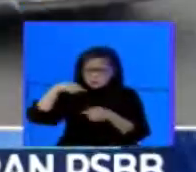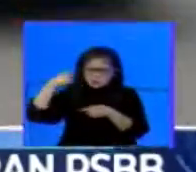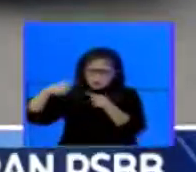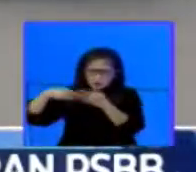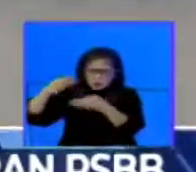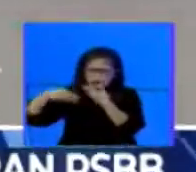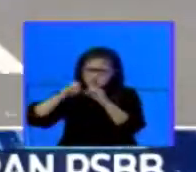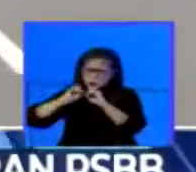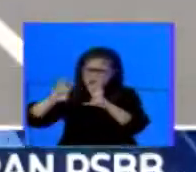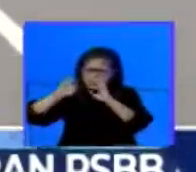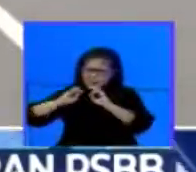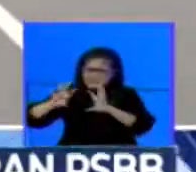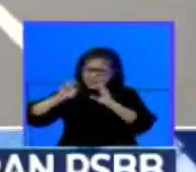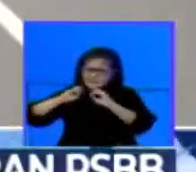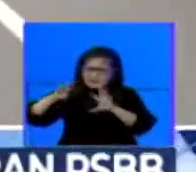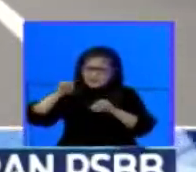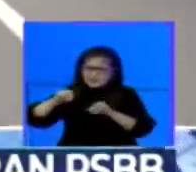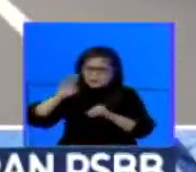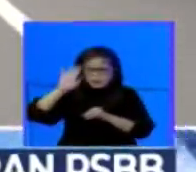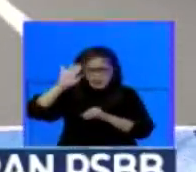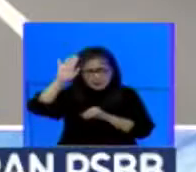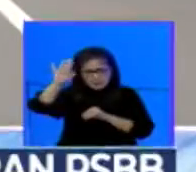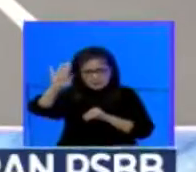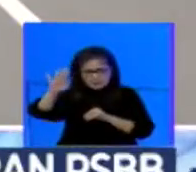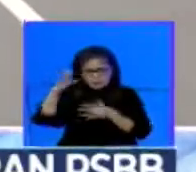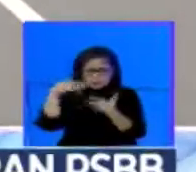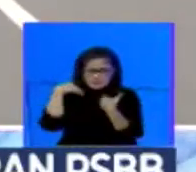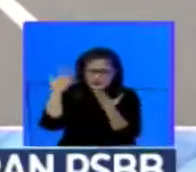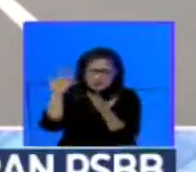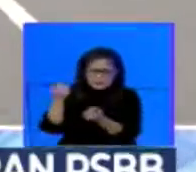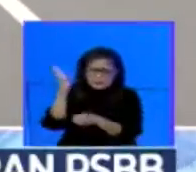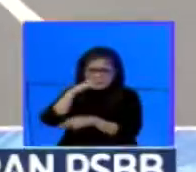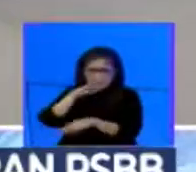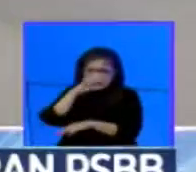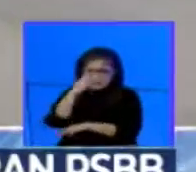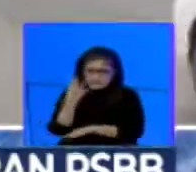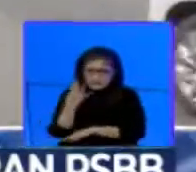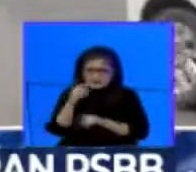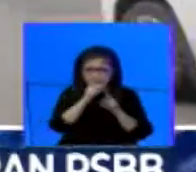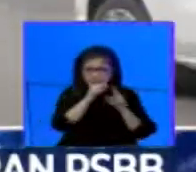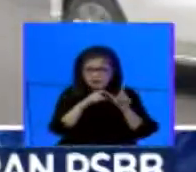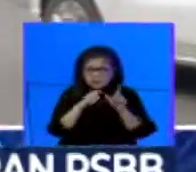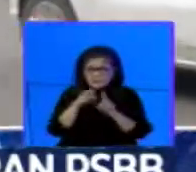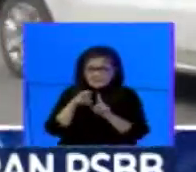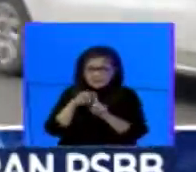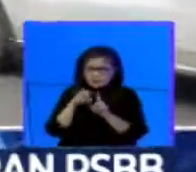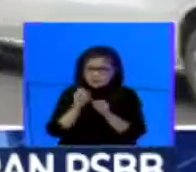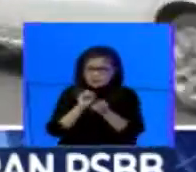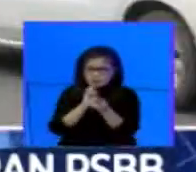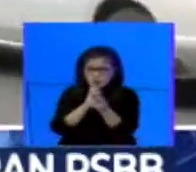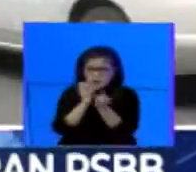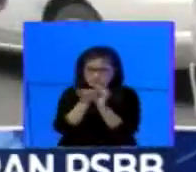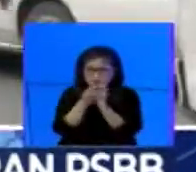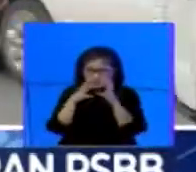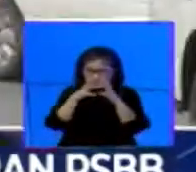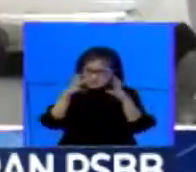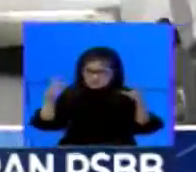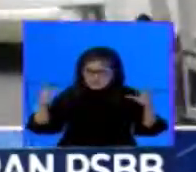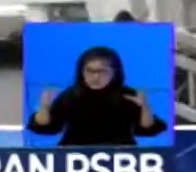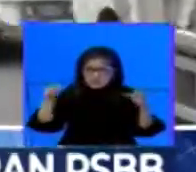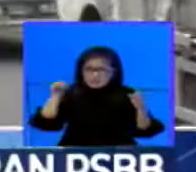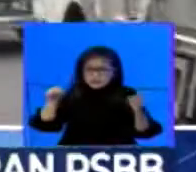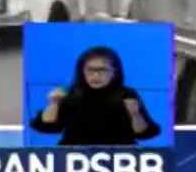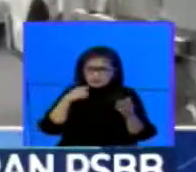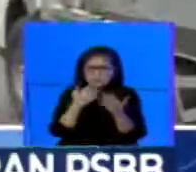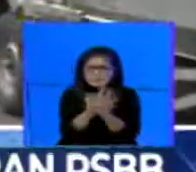besar-besaran kepada masyarakat agar harapannya di hari keempat pemberlakuan PSB di Surabaya Raya masyarakat sudah bisa membatasi aktivitas